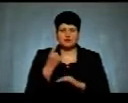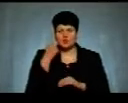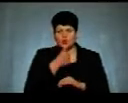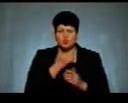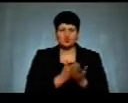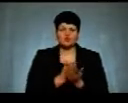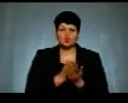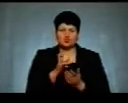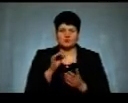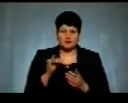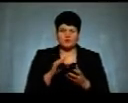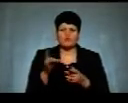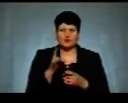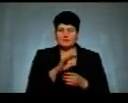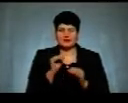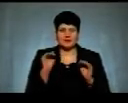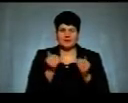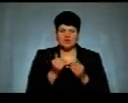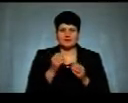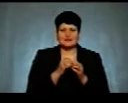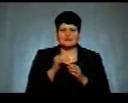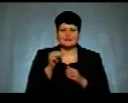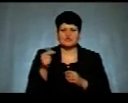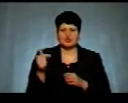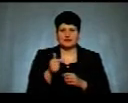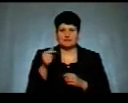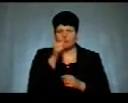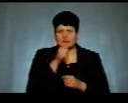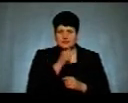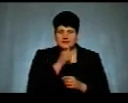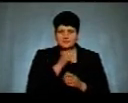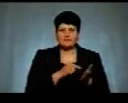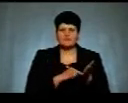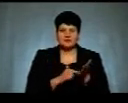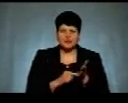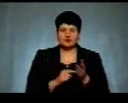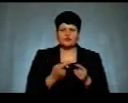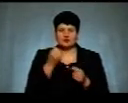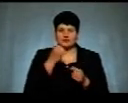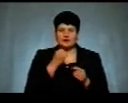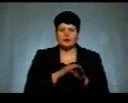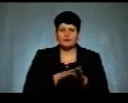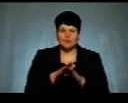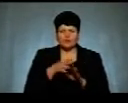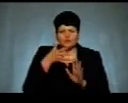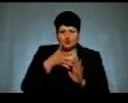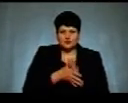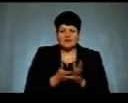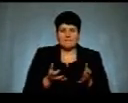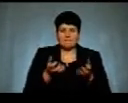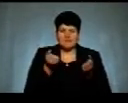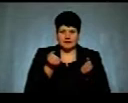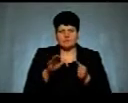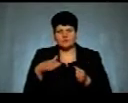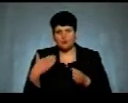служби в розмірі не нижче, ніж 10 тисяч гривень на місяць. Відзначу, що завдяки повному розумінню та підтримки з